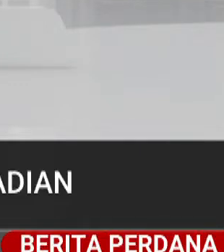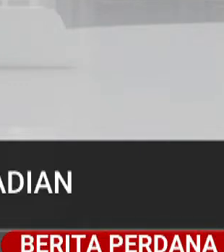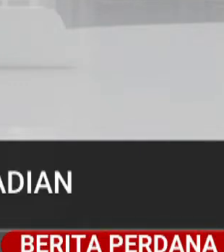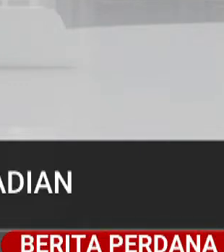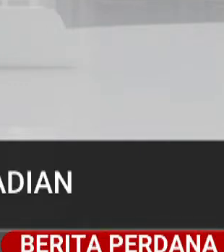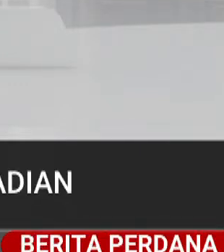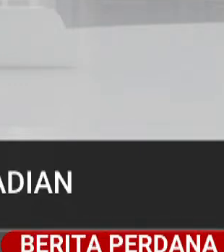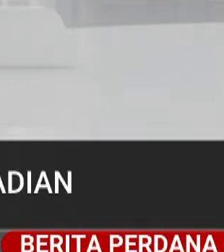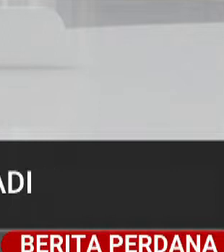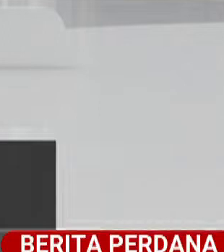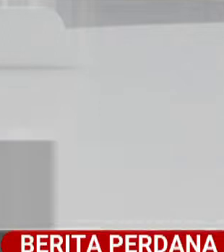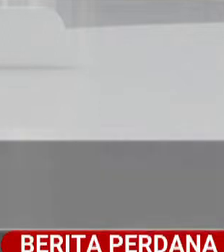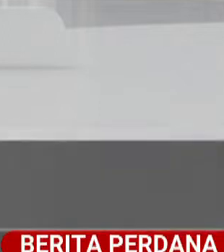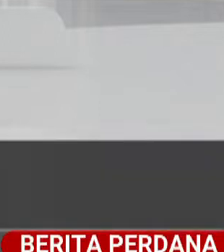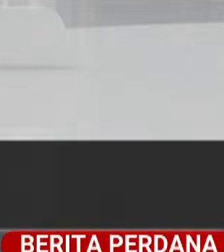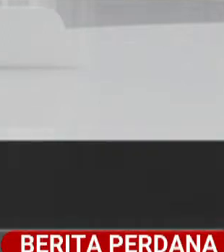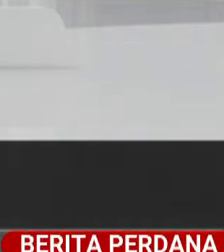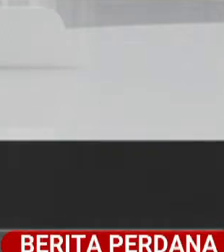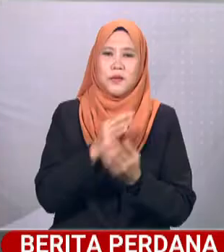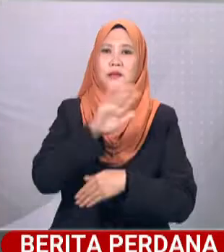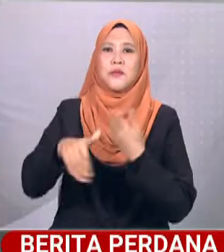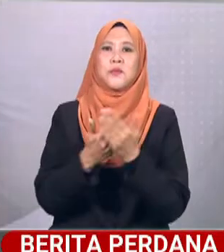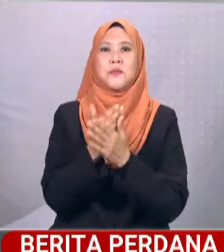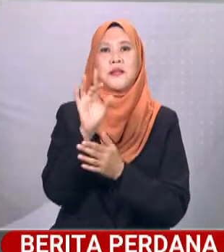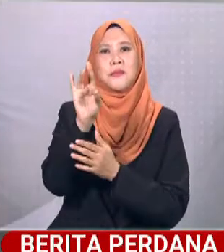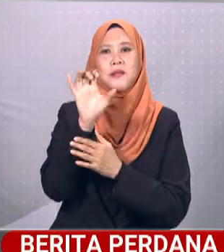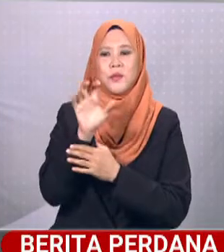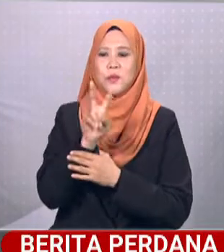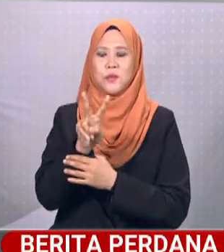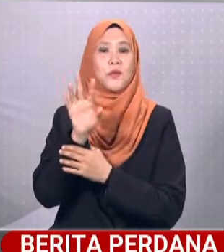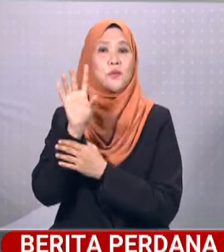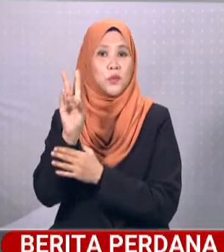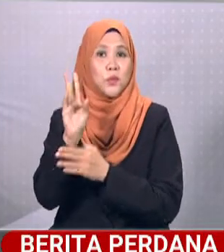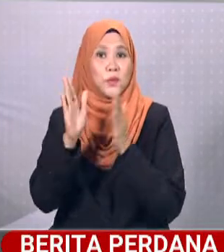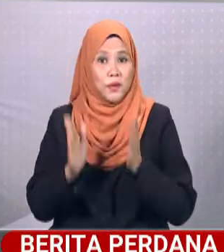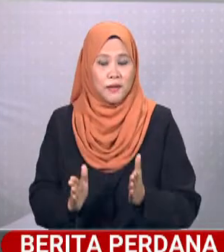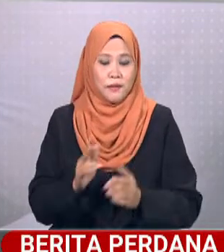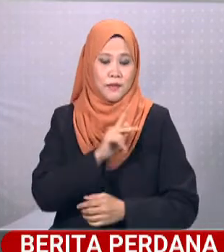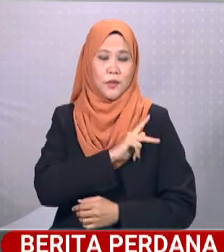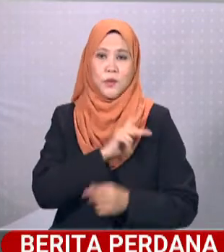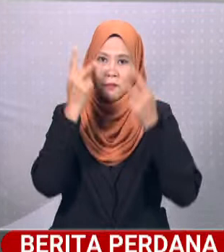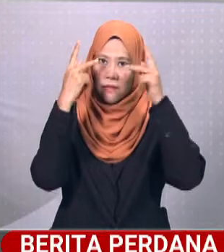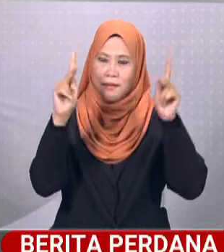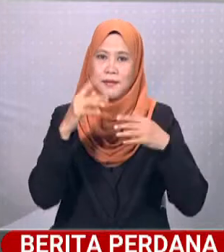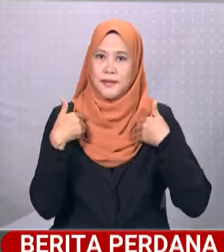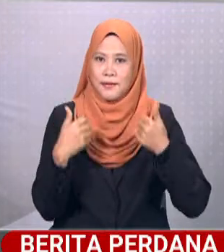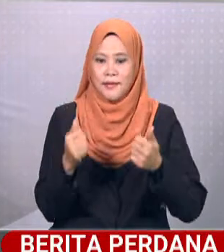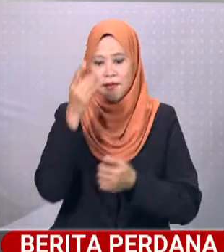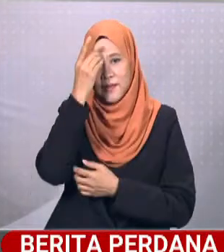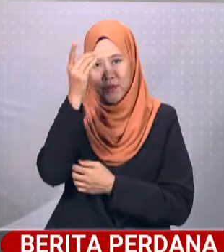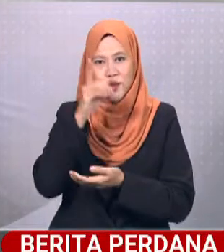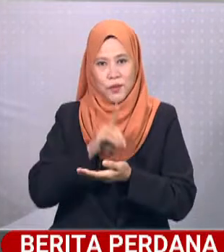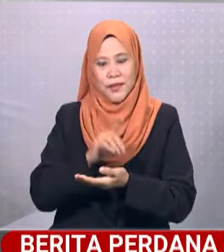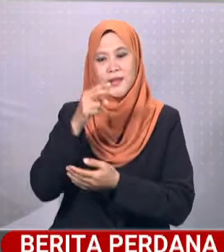dibenar keluar hospital, menjadikan jumlah keseluruhan 827 orang. Ketua Pengarah Kesihatan Datuk Dr. Nur